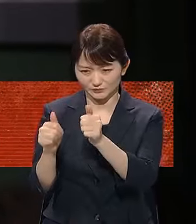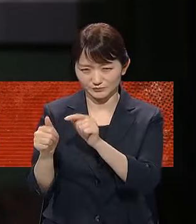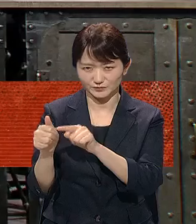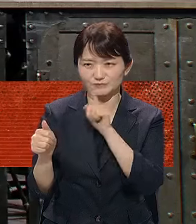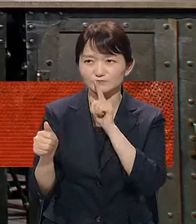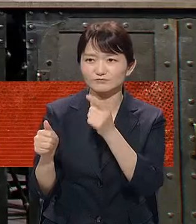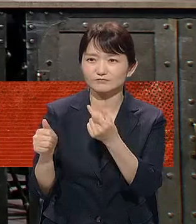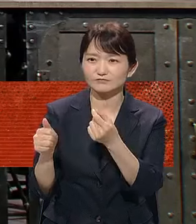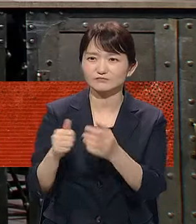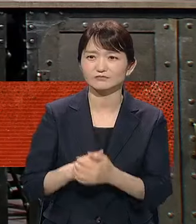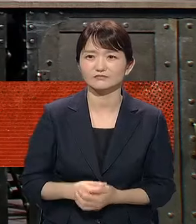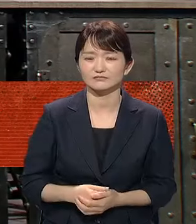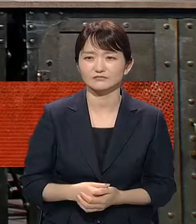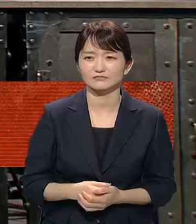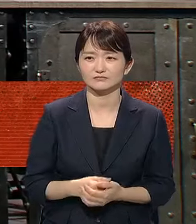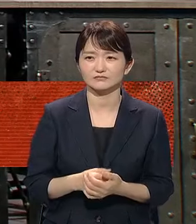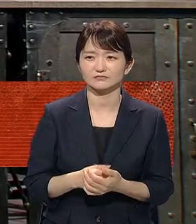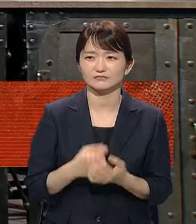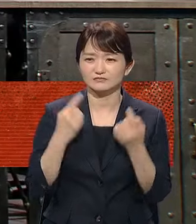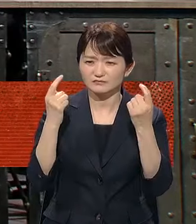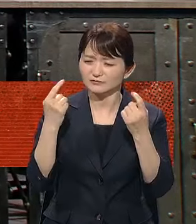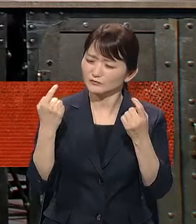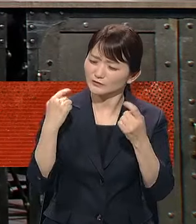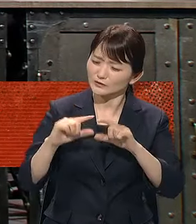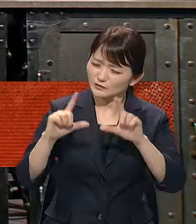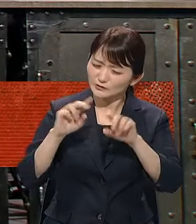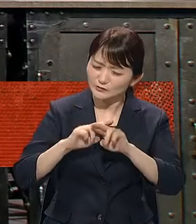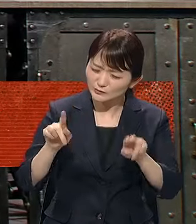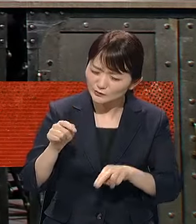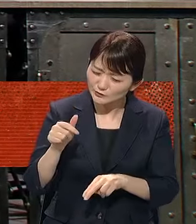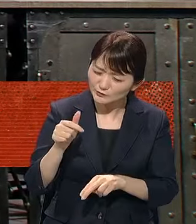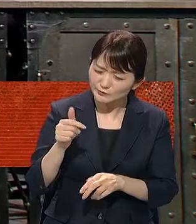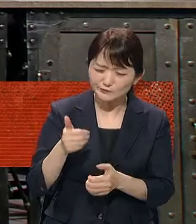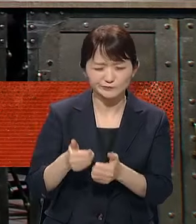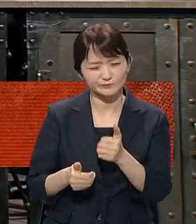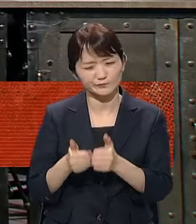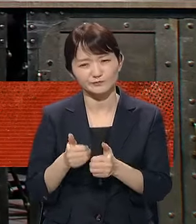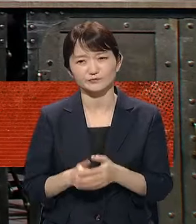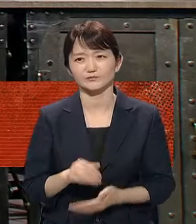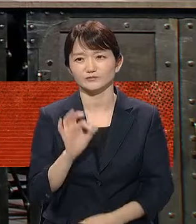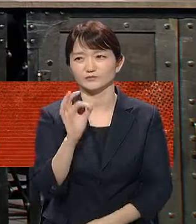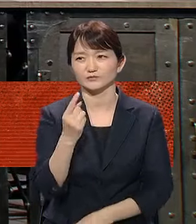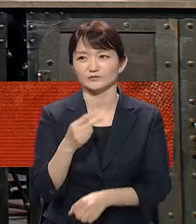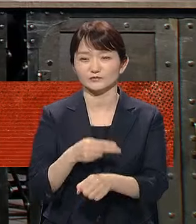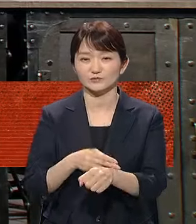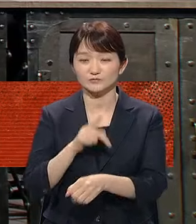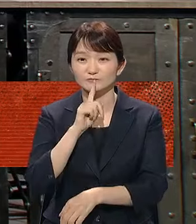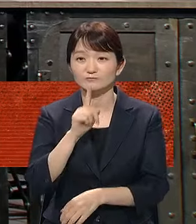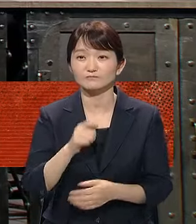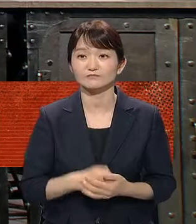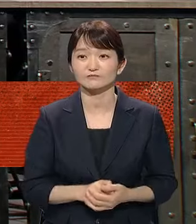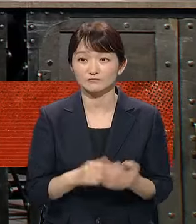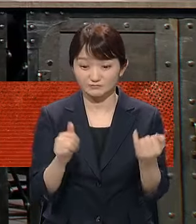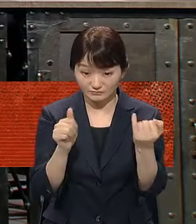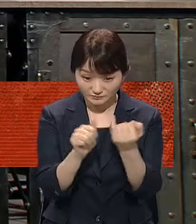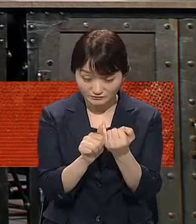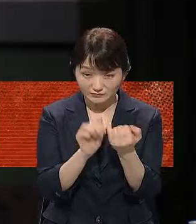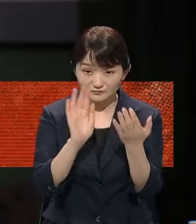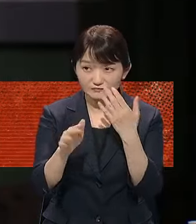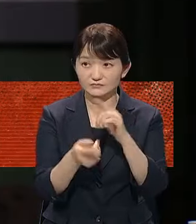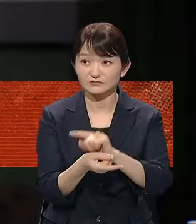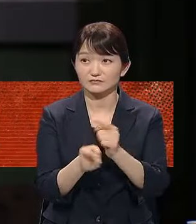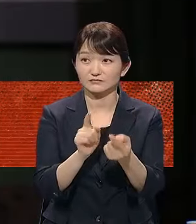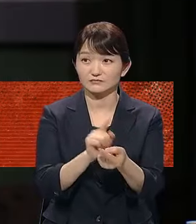것처럼 전날에 이렇게 취소를 했다는게 조금 저도 마음에 걸리면서도 오윤선 교수님 말씀대로 결혼하면 또 서로